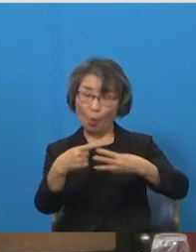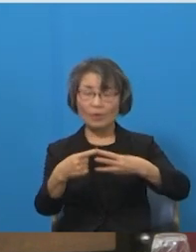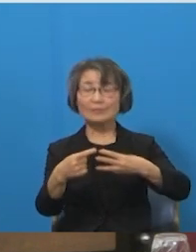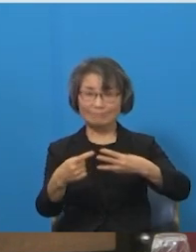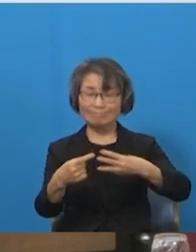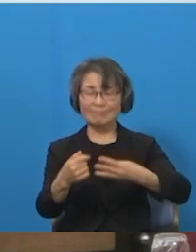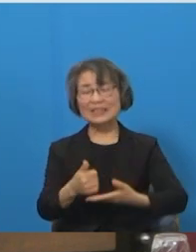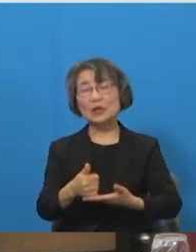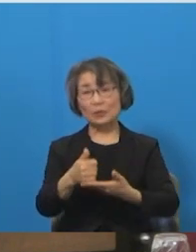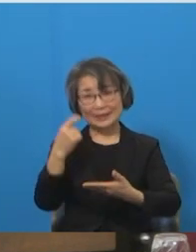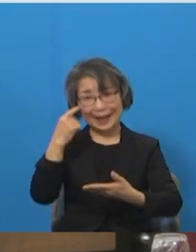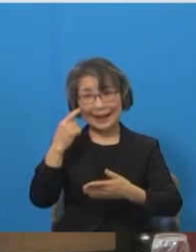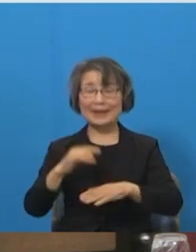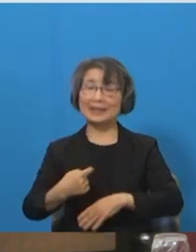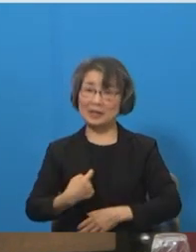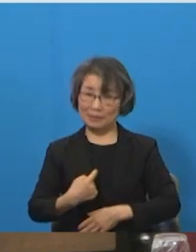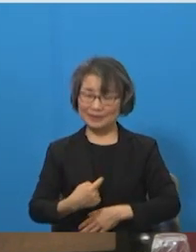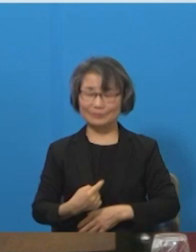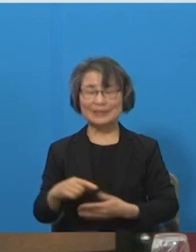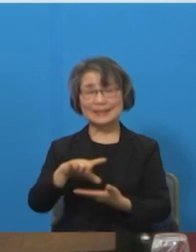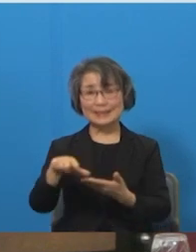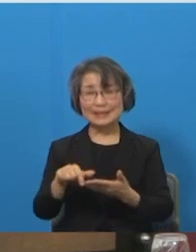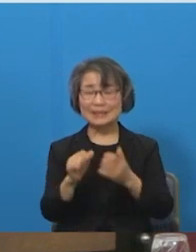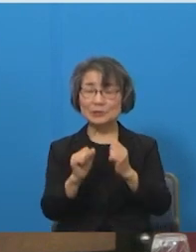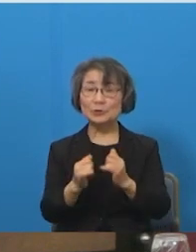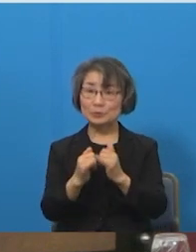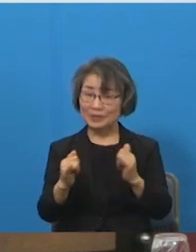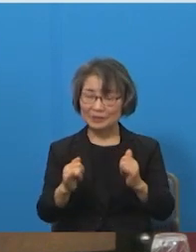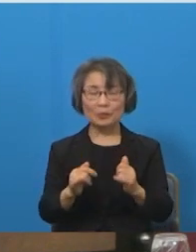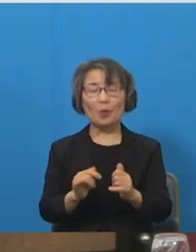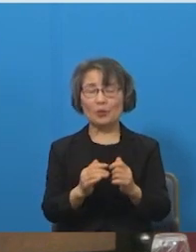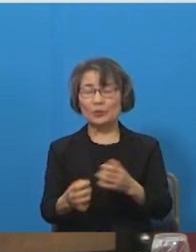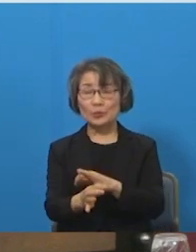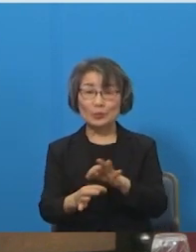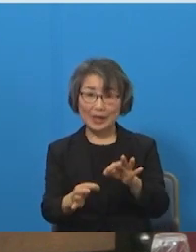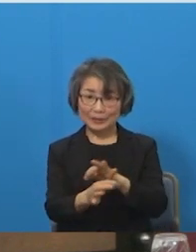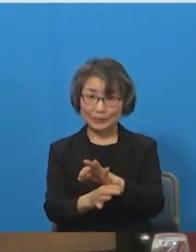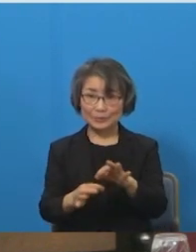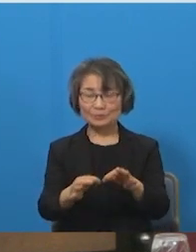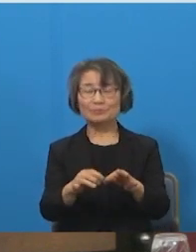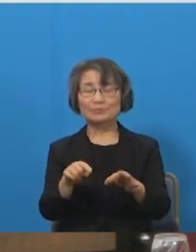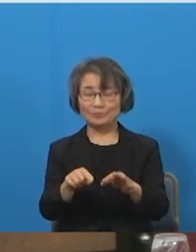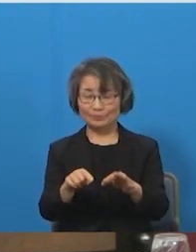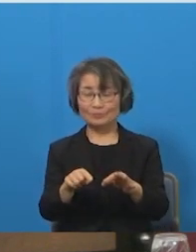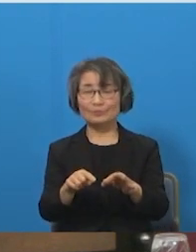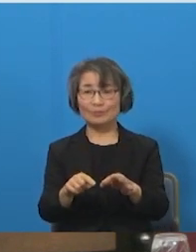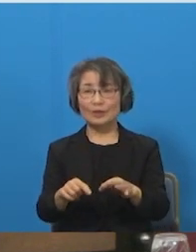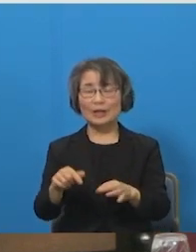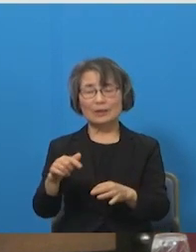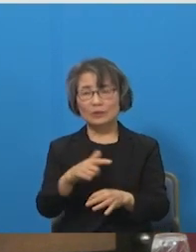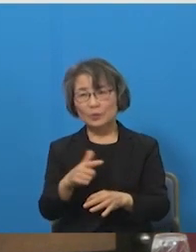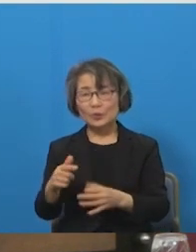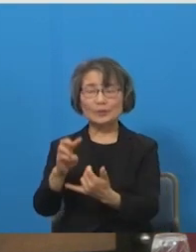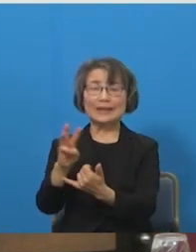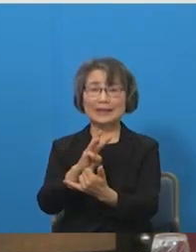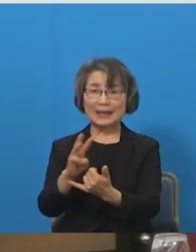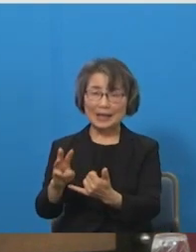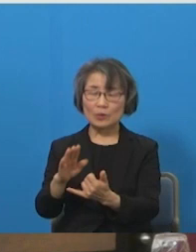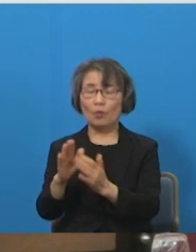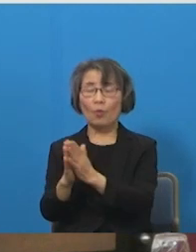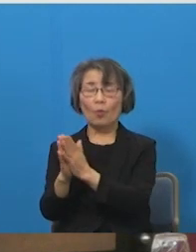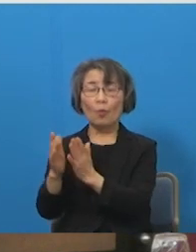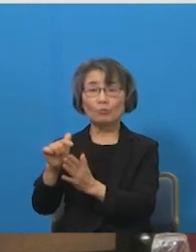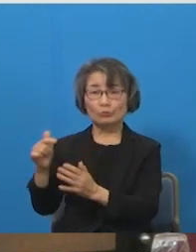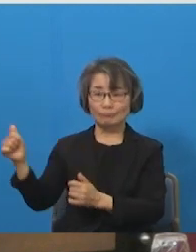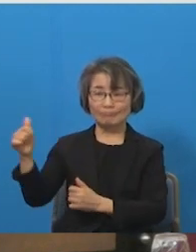です。このため、地域住民による避難所運営協議会が主体となって運営し、区災害対策本部からの派遣職